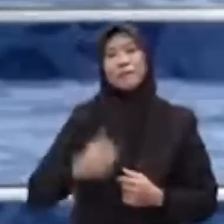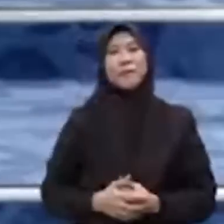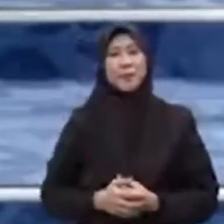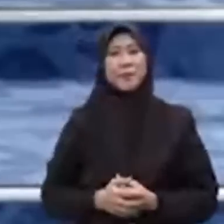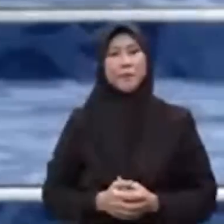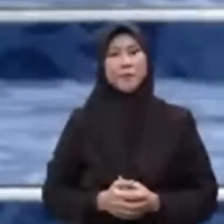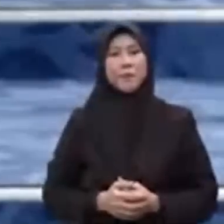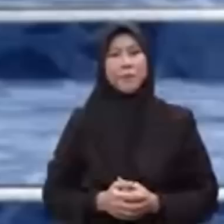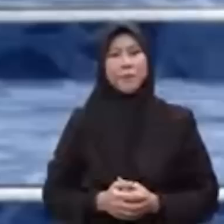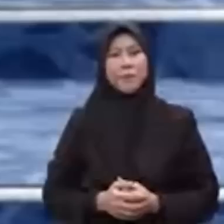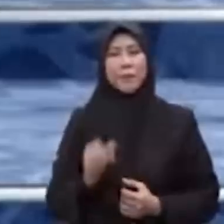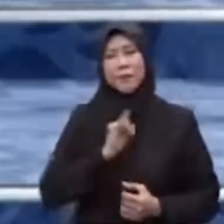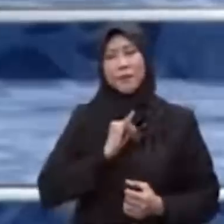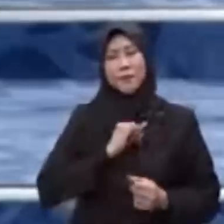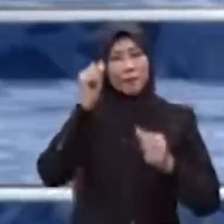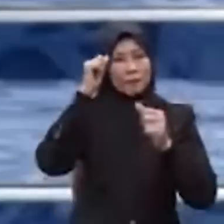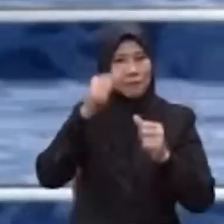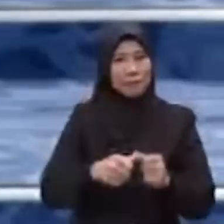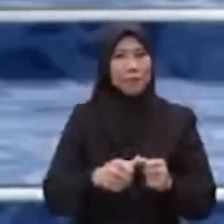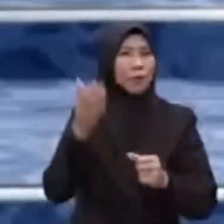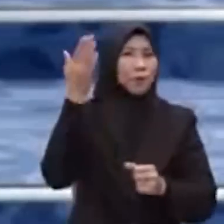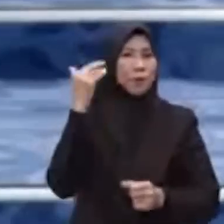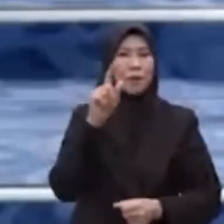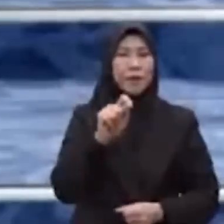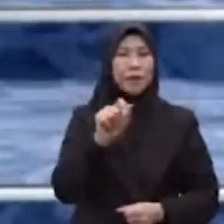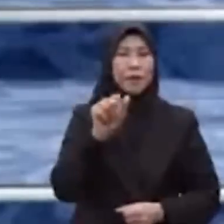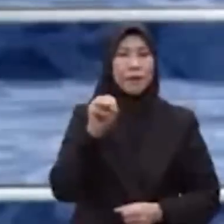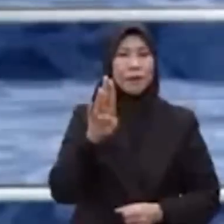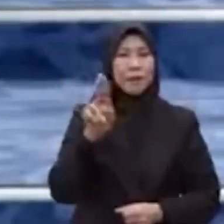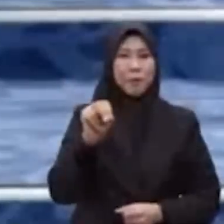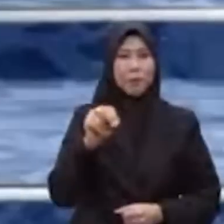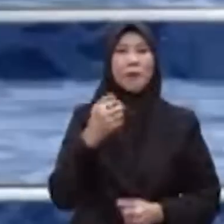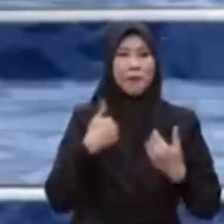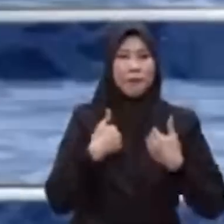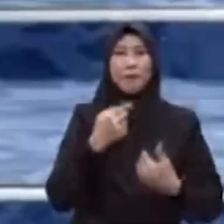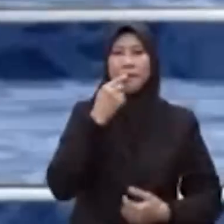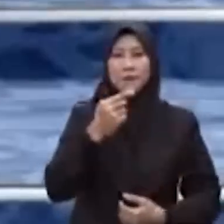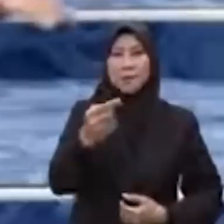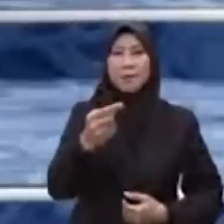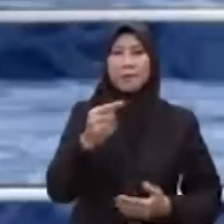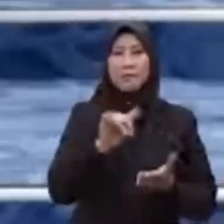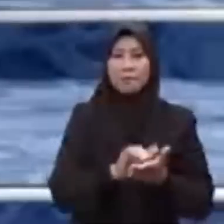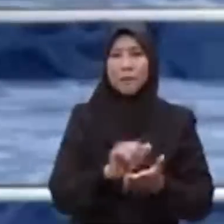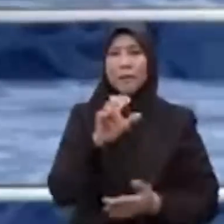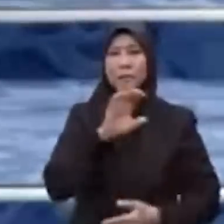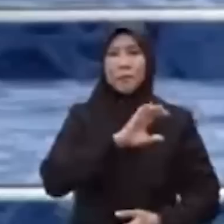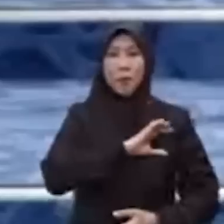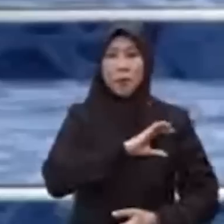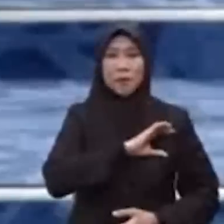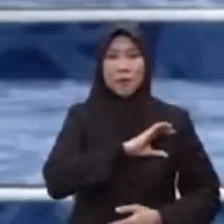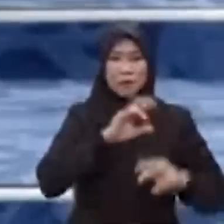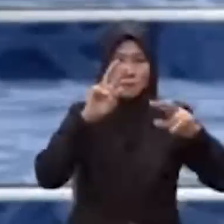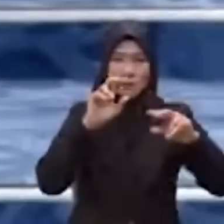saya imbas sewaktu Tambun pada mereka awal menjemput elemen ini dan kemudian sbrm melakukan